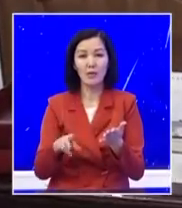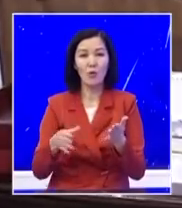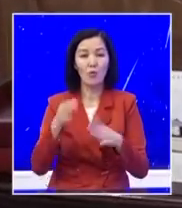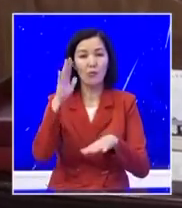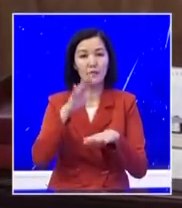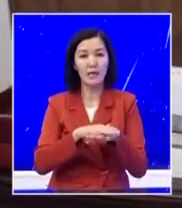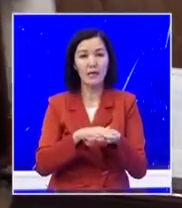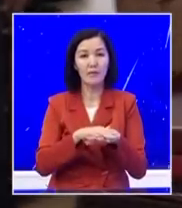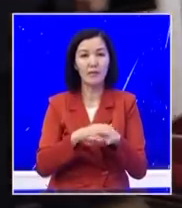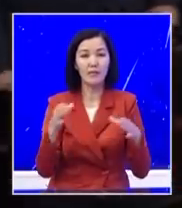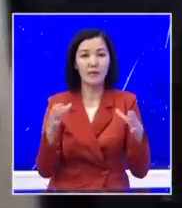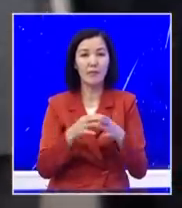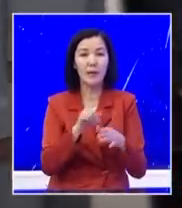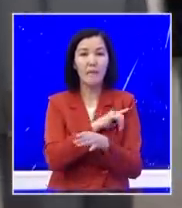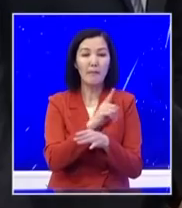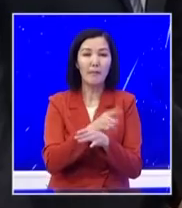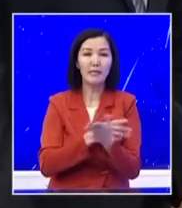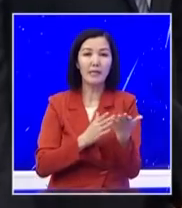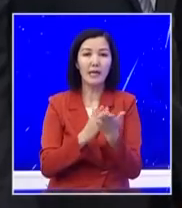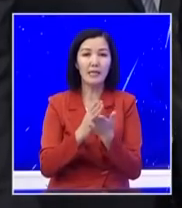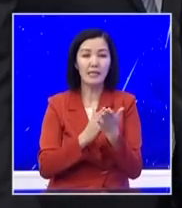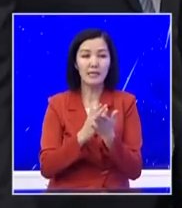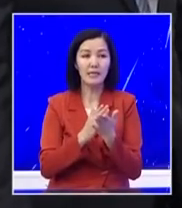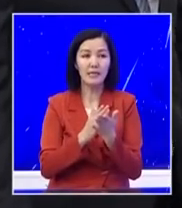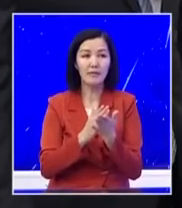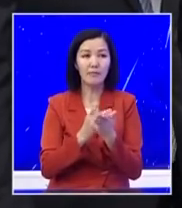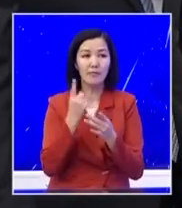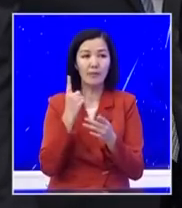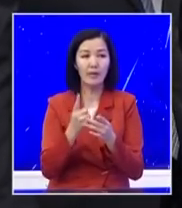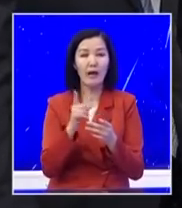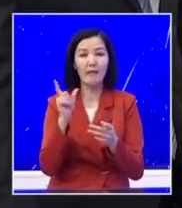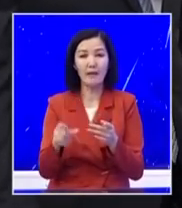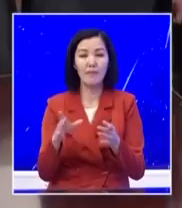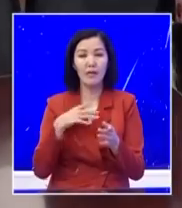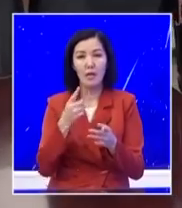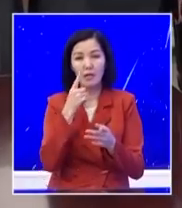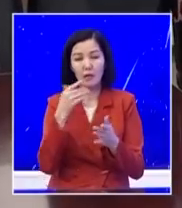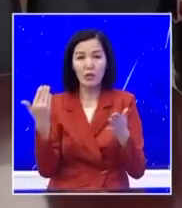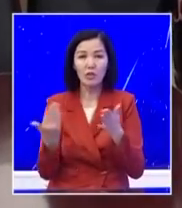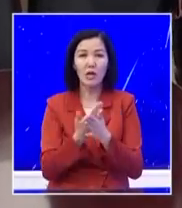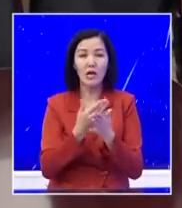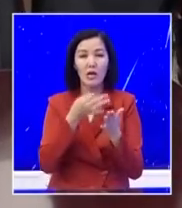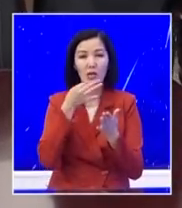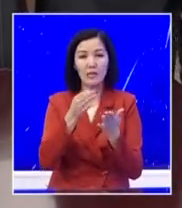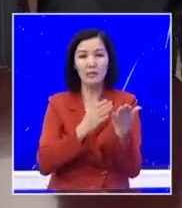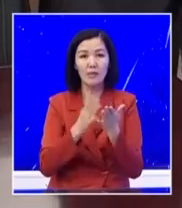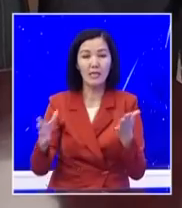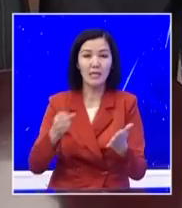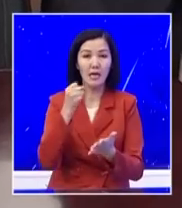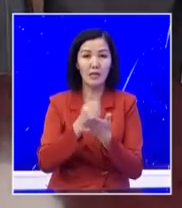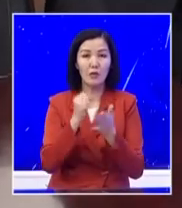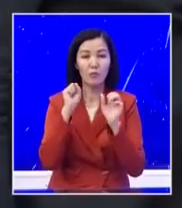облыс әкімі оны өз командасындағы мықты кадрдың бірі санайтынын айтты. Таяуда жаңа бір жауапты қызметке